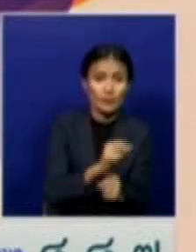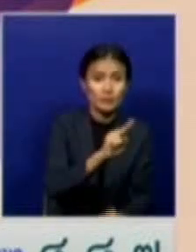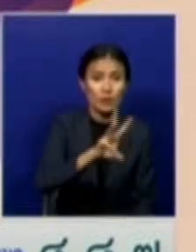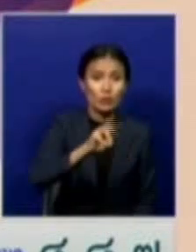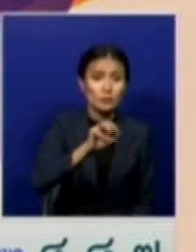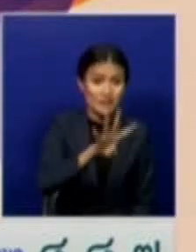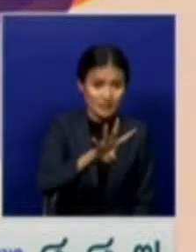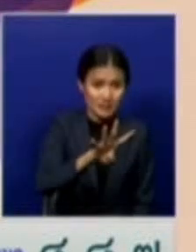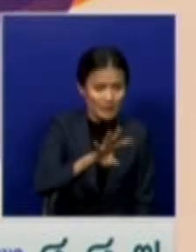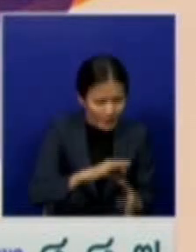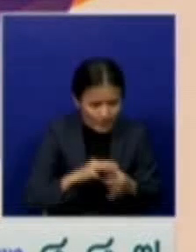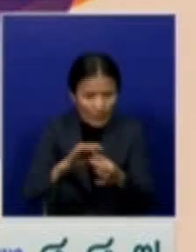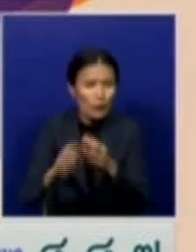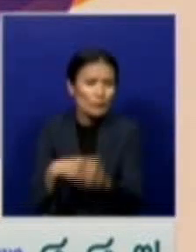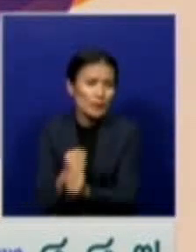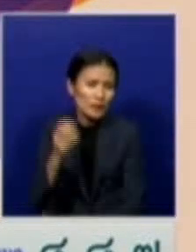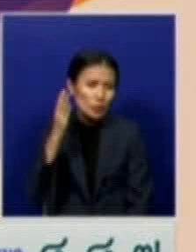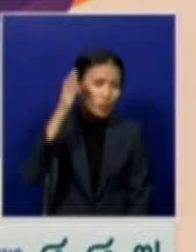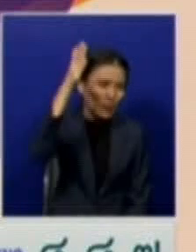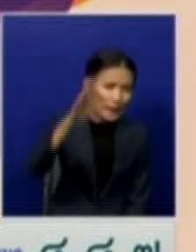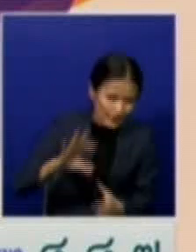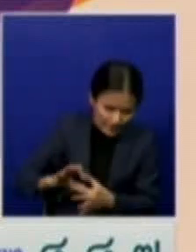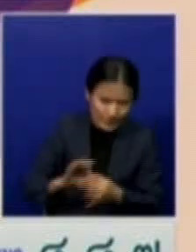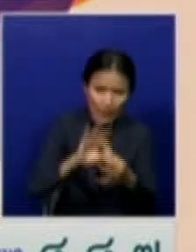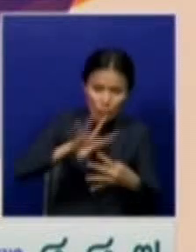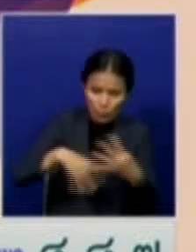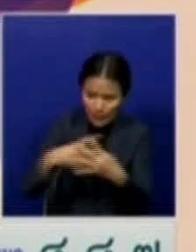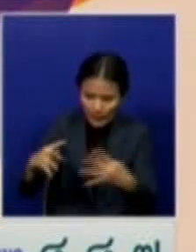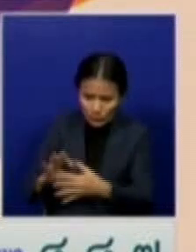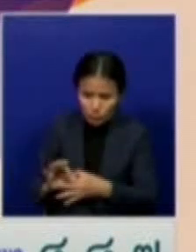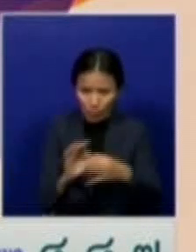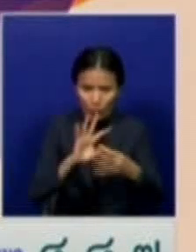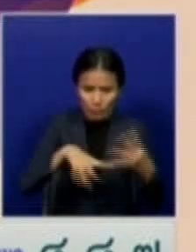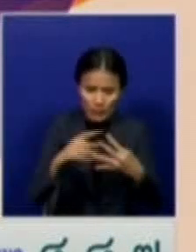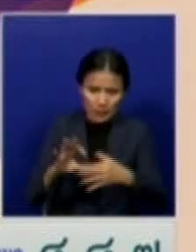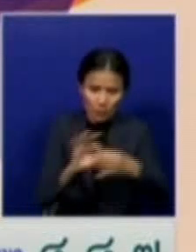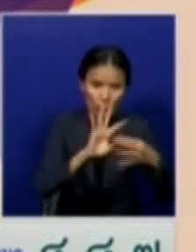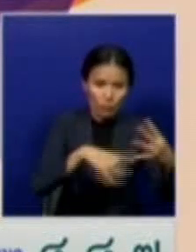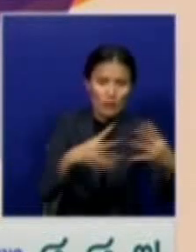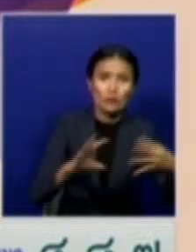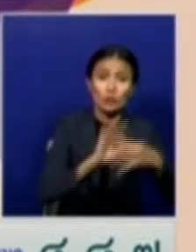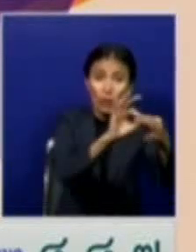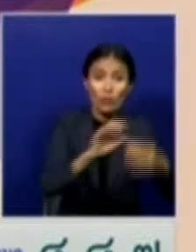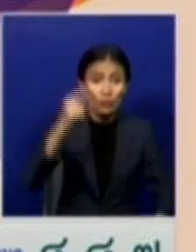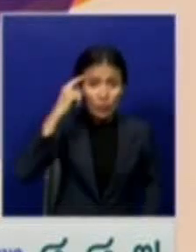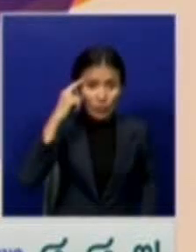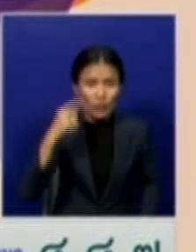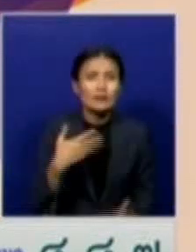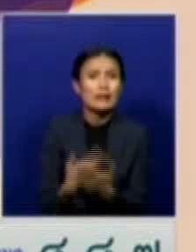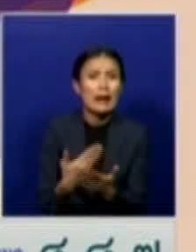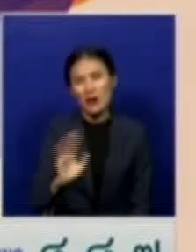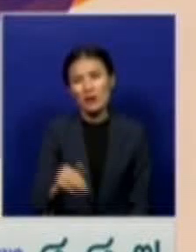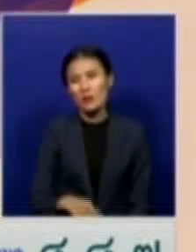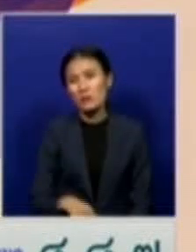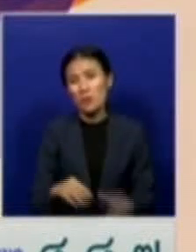เงินอนุมัติการเยียวยาต้องรอจนถึง28เมษายนหลังผู้ประกอบธุรกิจที่สนามบินถึง2เดือนเศษ